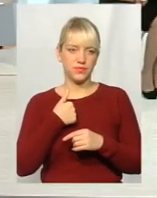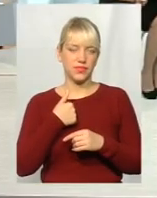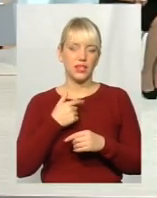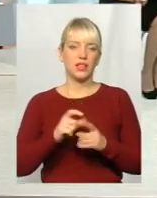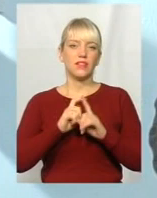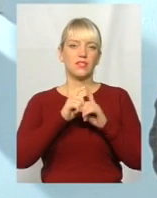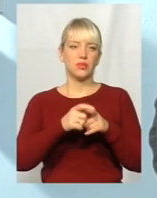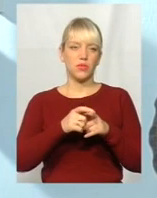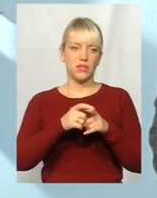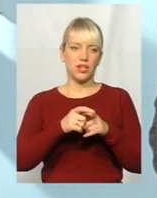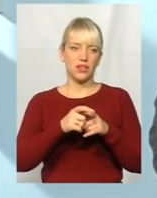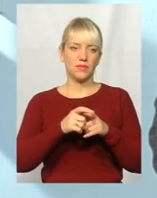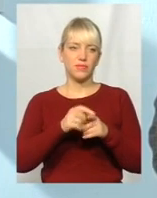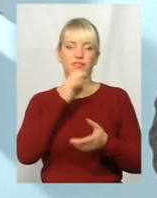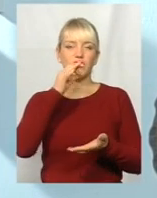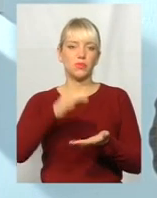Відповідає